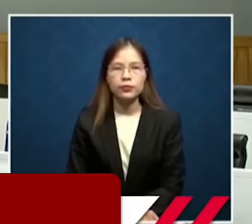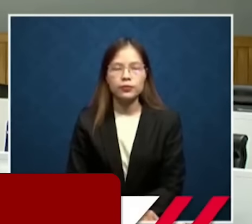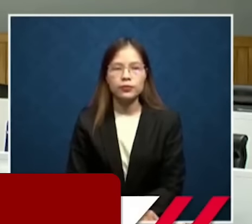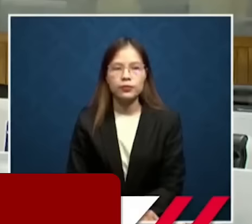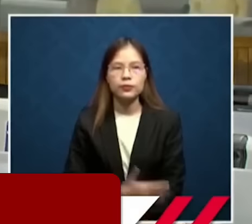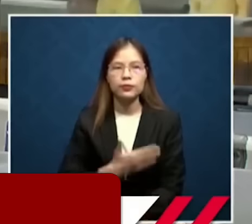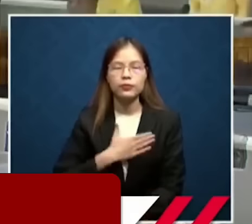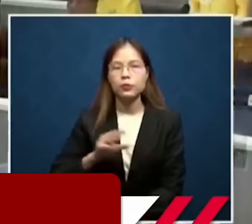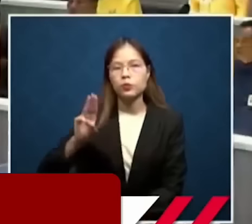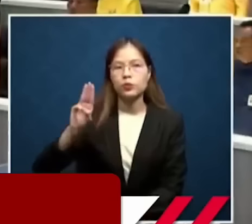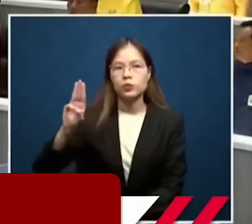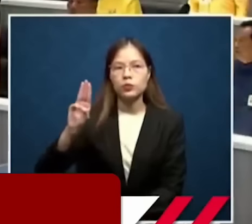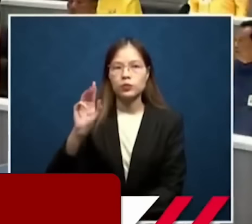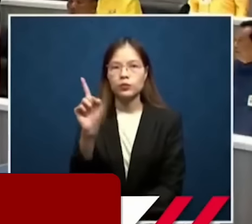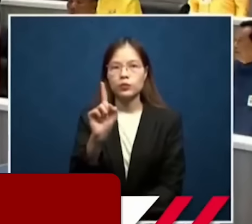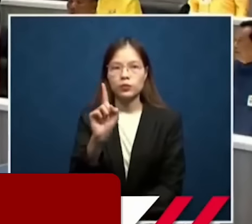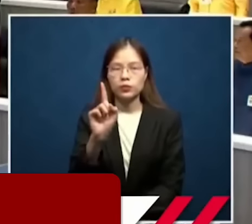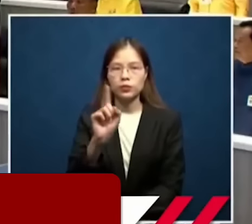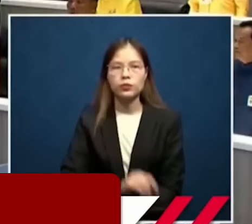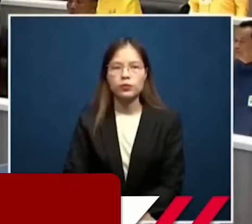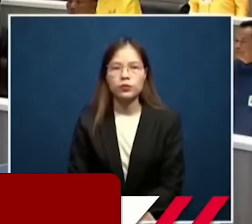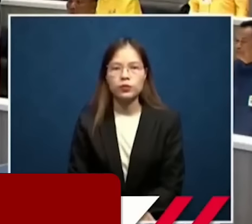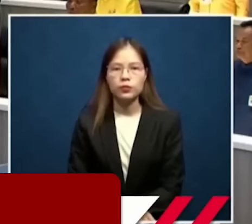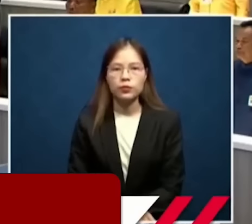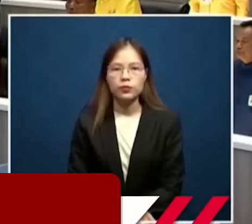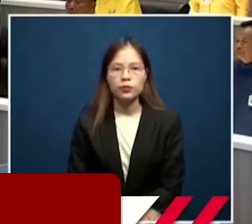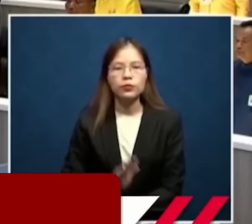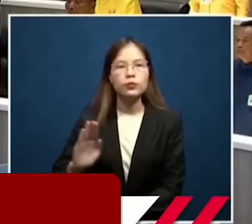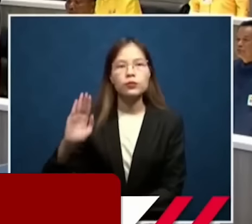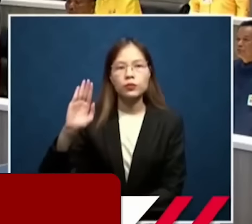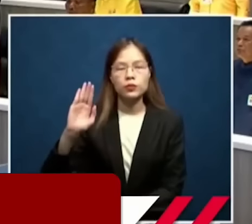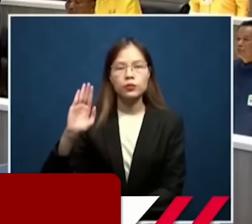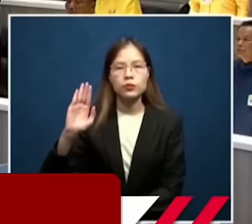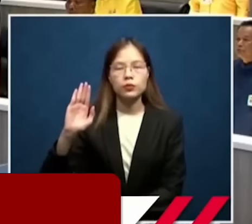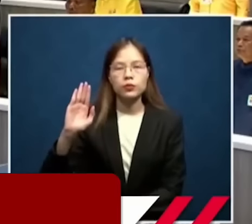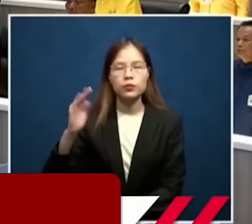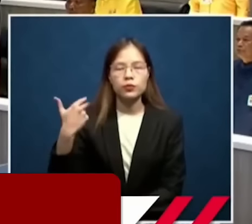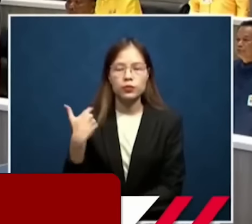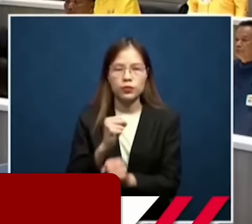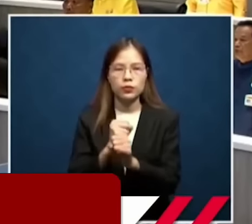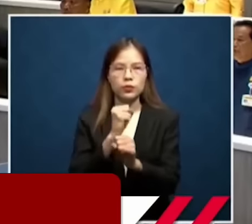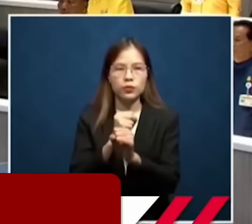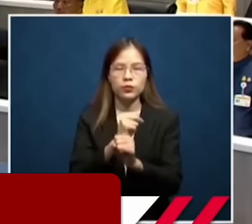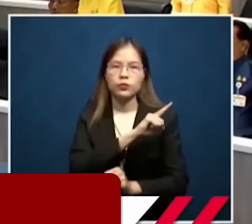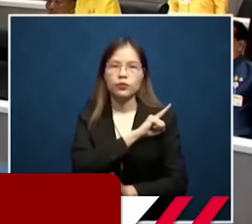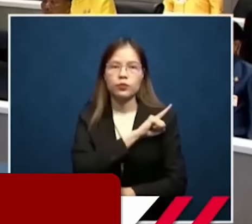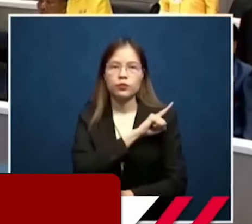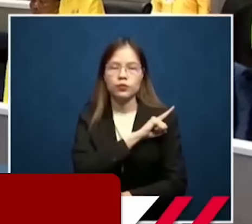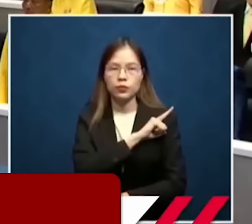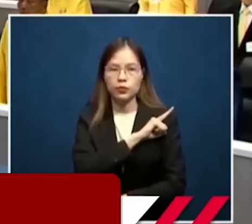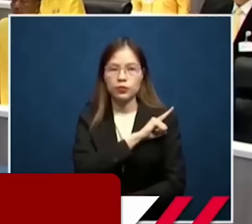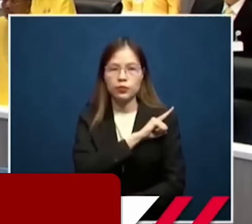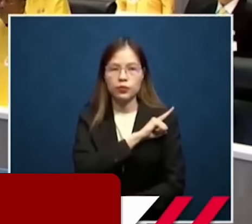กรรมาธิการเนี่ยนะครับจะต้องมีประธานมาจากสายสีน้ำเงินเนี่ยนะครับอย่างน้อยที่สุดนะครับ16ชุดครับ โอ้โ